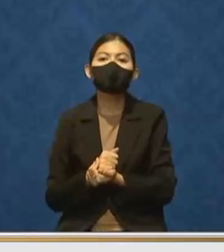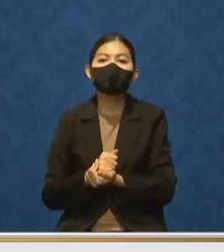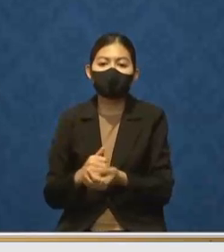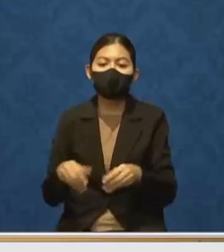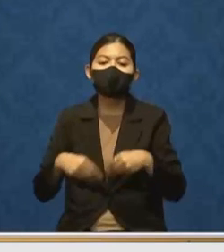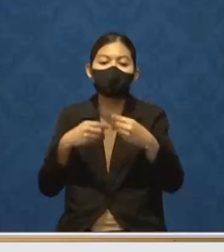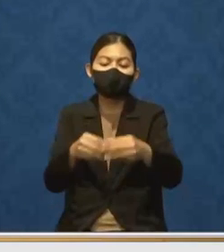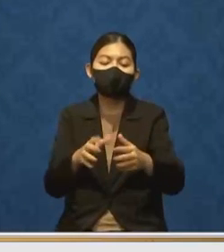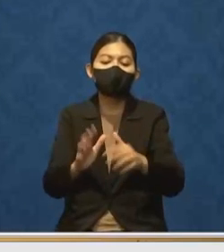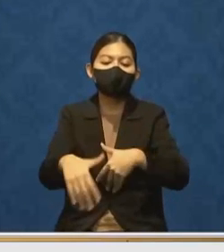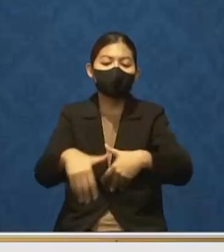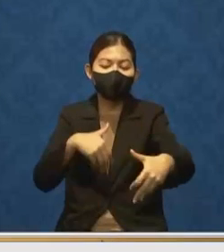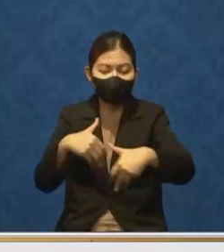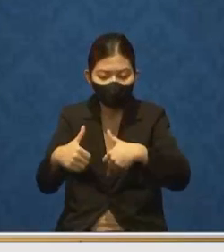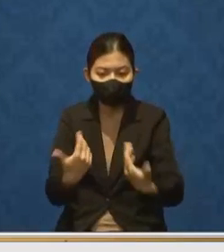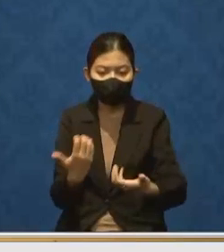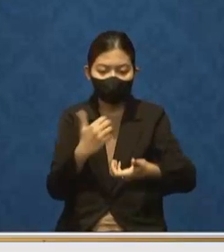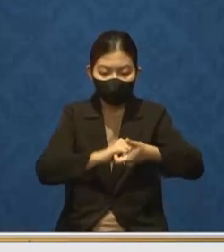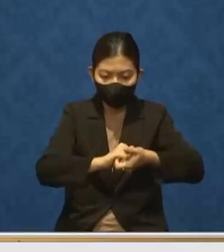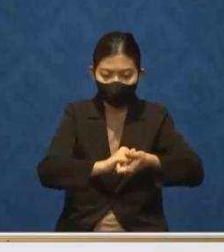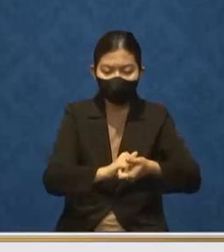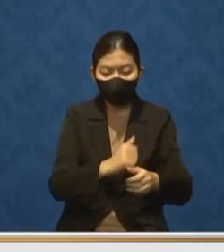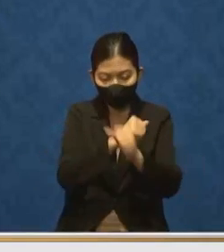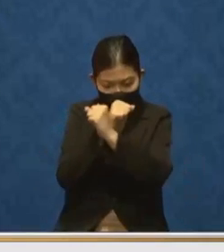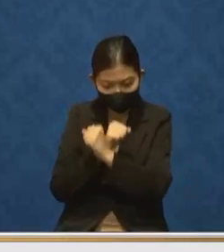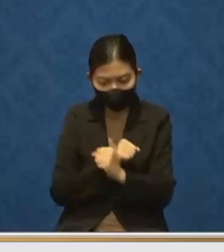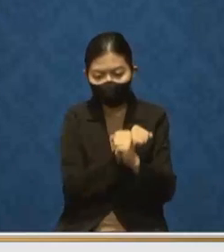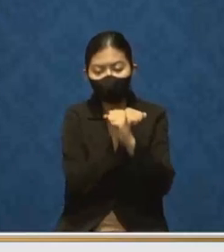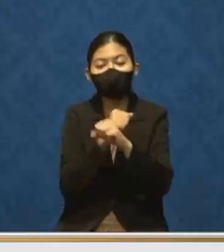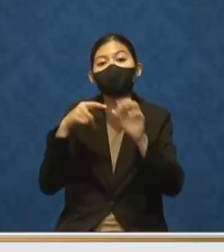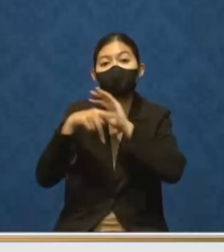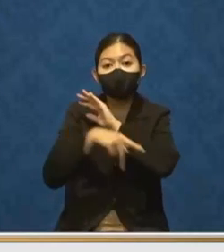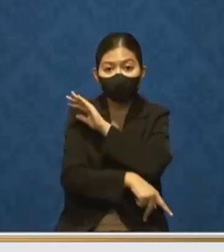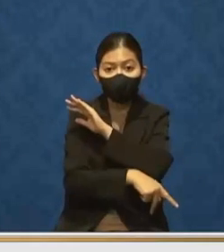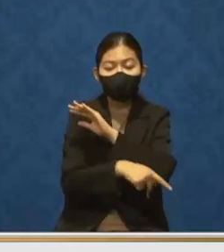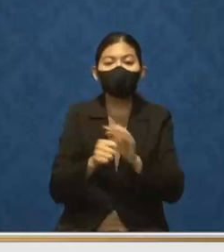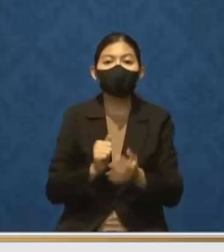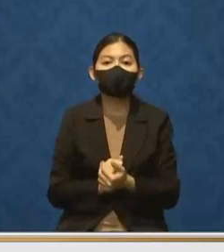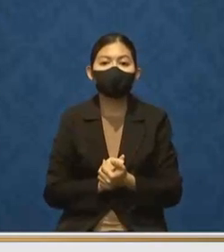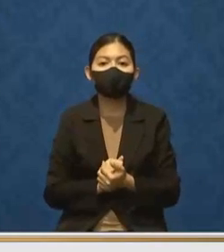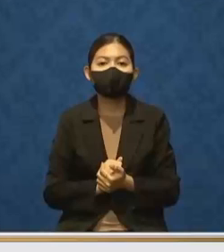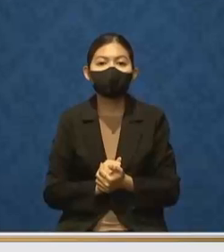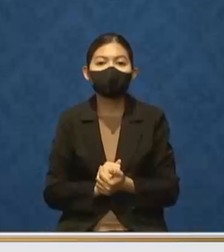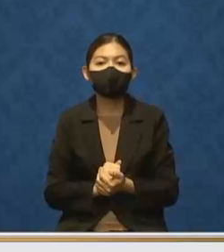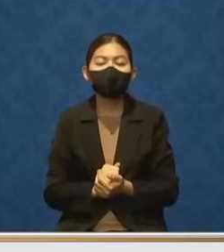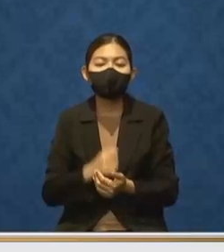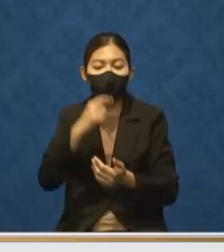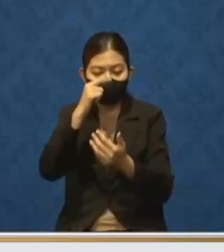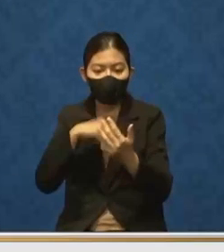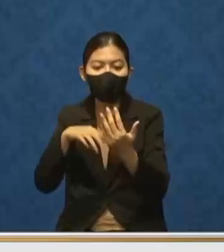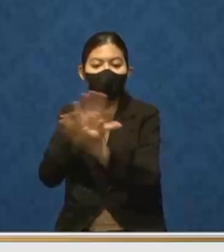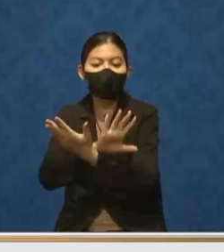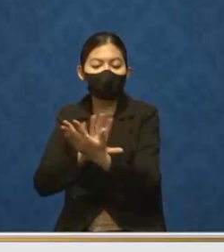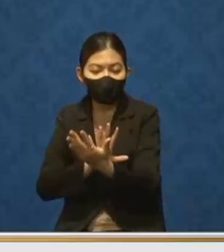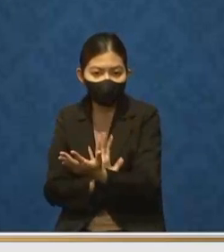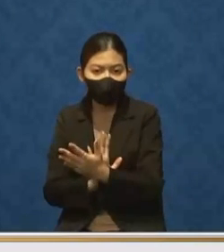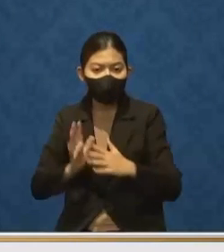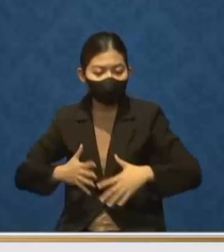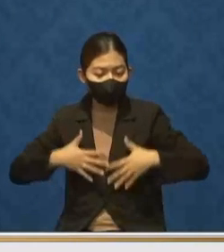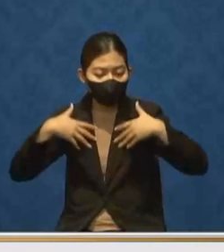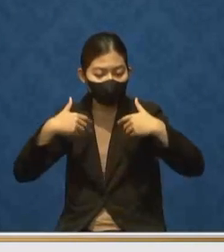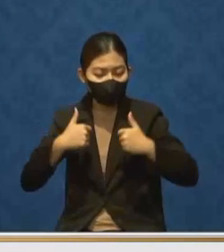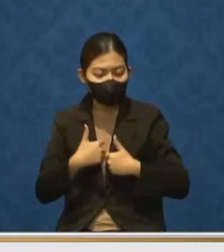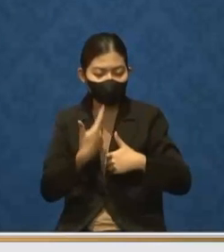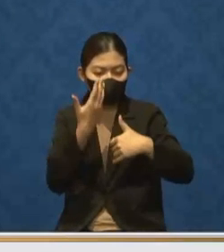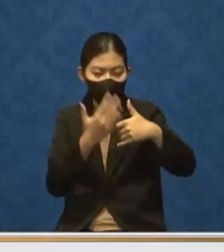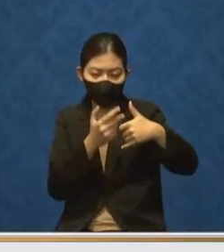ชาชนมีส่วนร่วมในการป้องกันปราบปรามการทุจริตและประพฤติมิชอบเพื่อให้สังคมไทยมีภาพลักษณ์ความซื่อสัตย์สุจริตที่ดีขึ้นภ